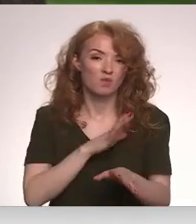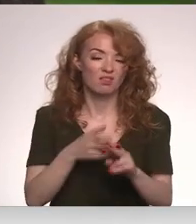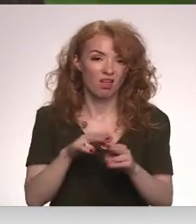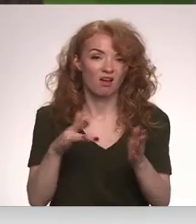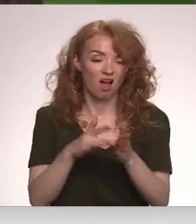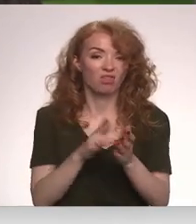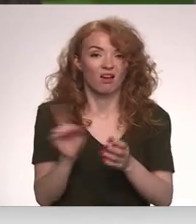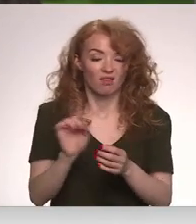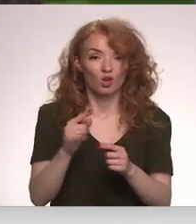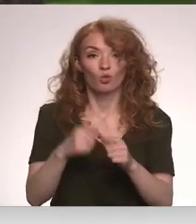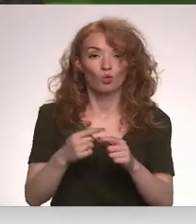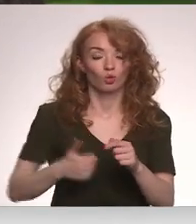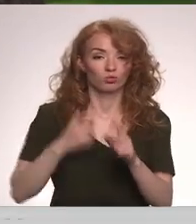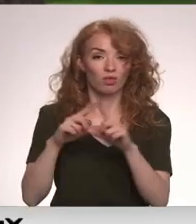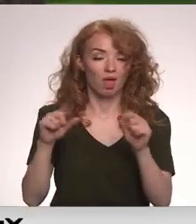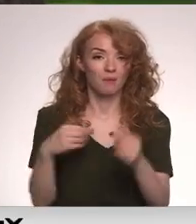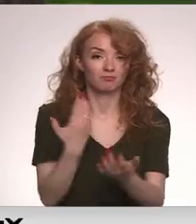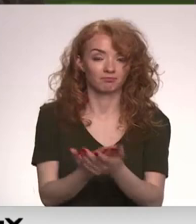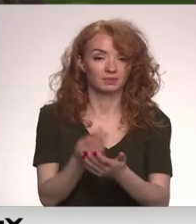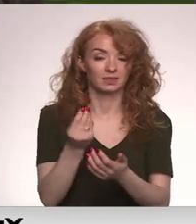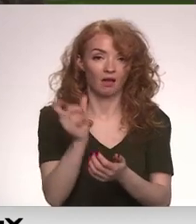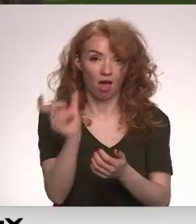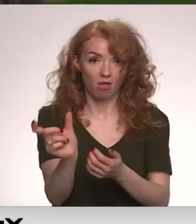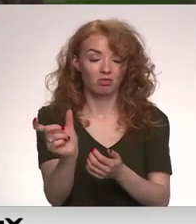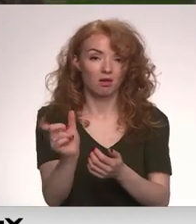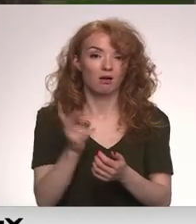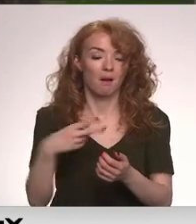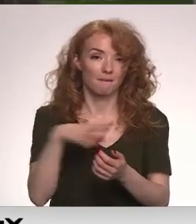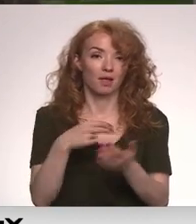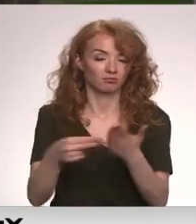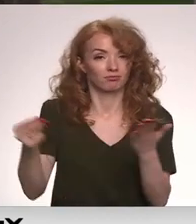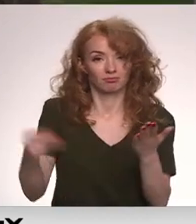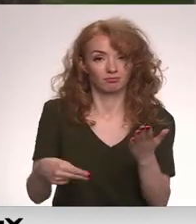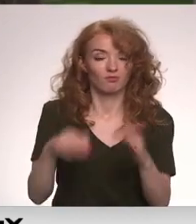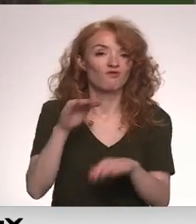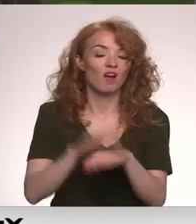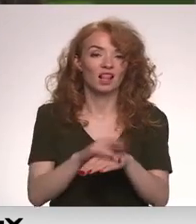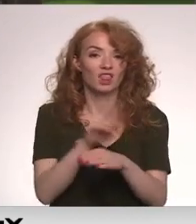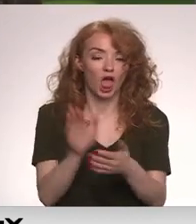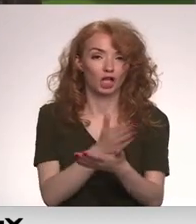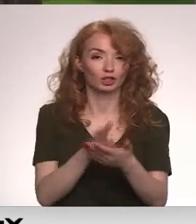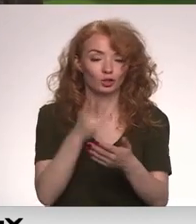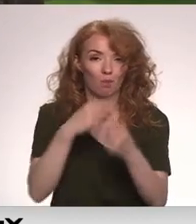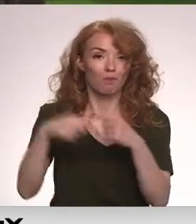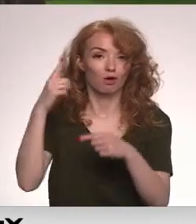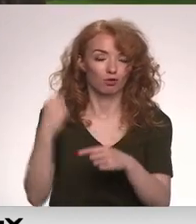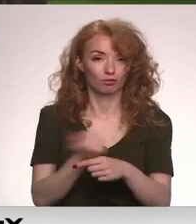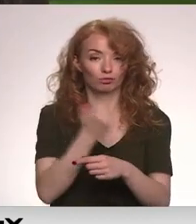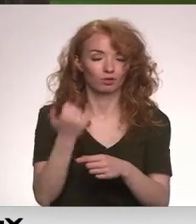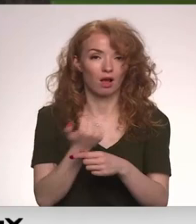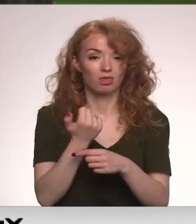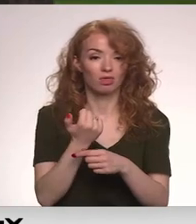ir. Un uzņēmēja piedāvātās cenas tieši tam, ar ko mēs arī slēdzām līgumu, būtiski neatšķirās no pagājušā gada cenām.